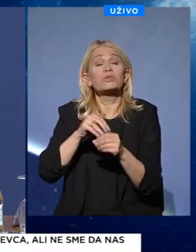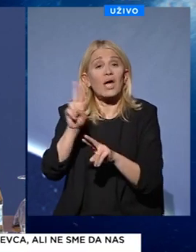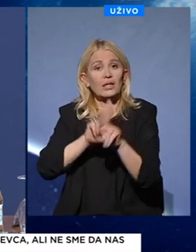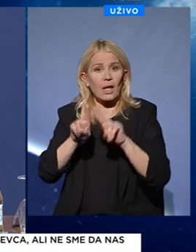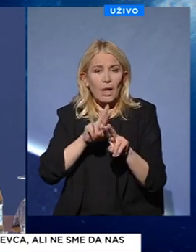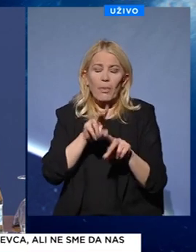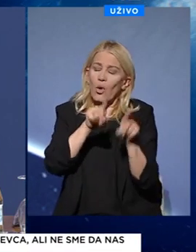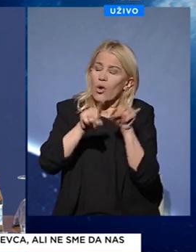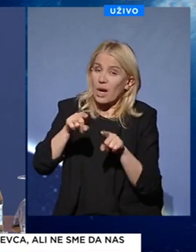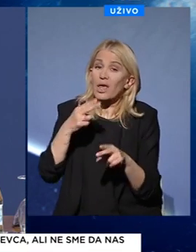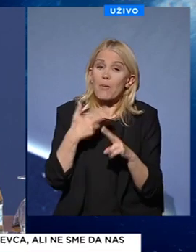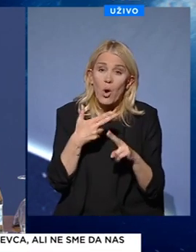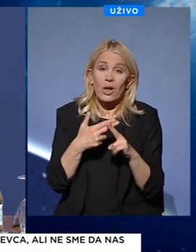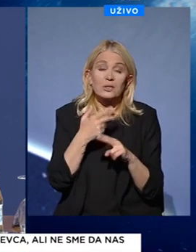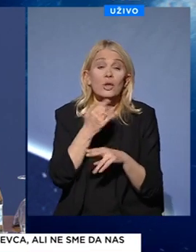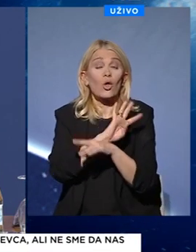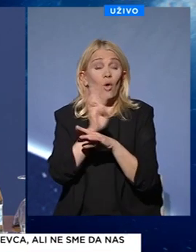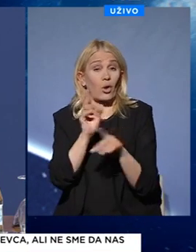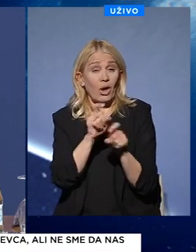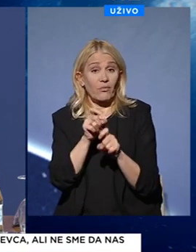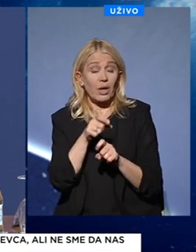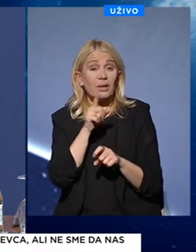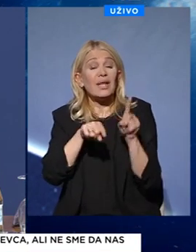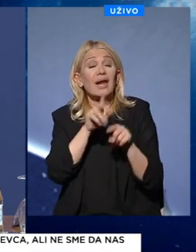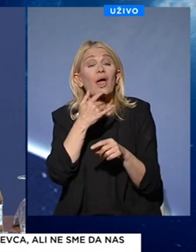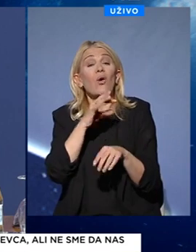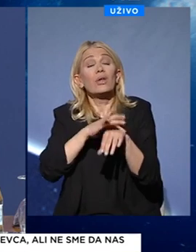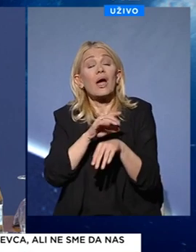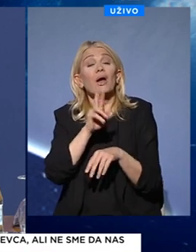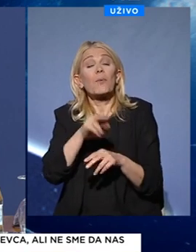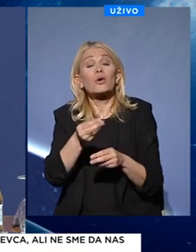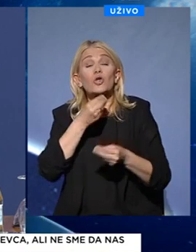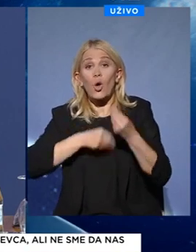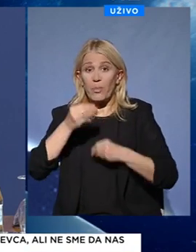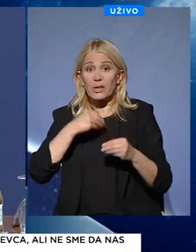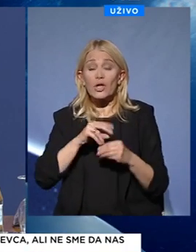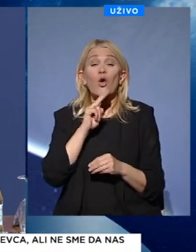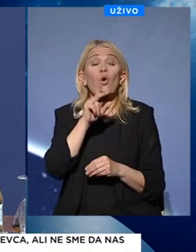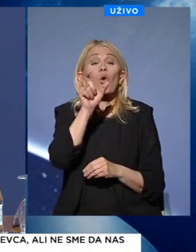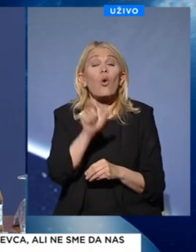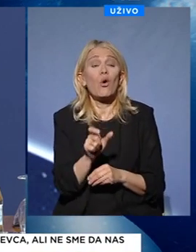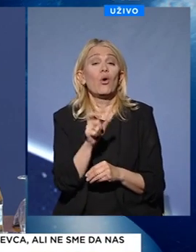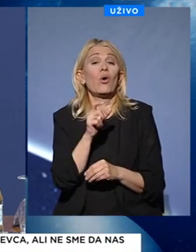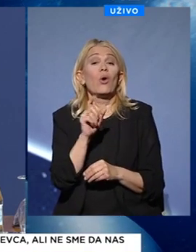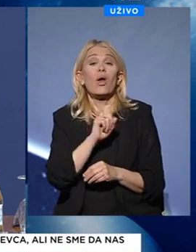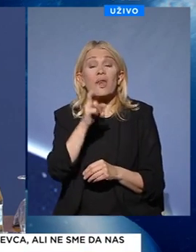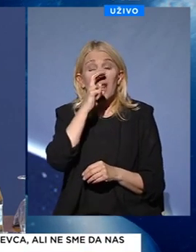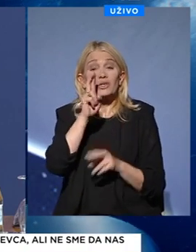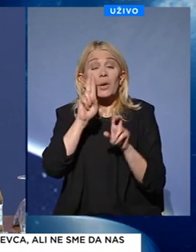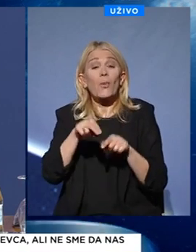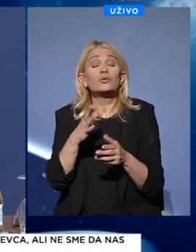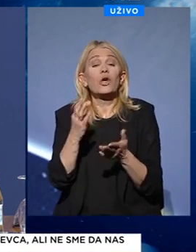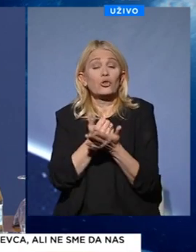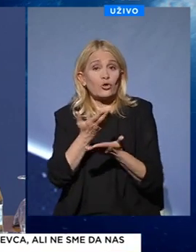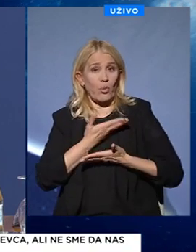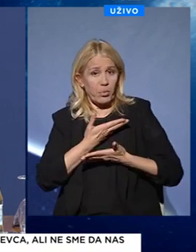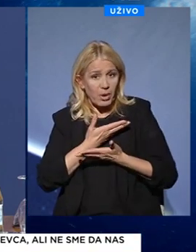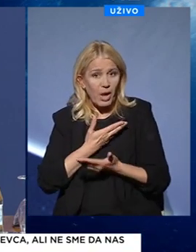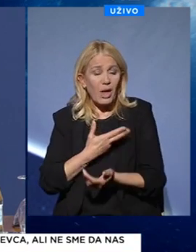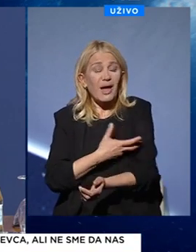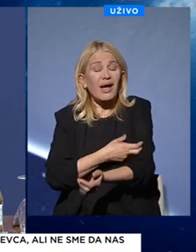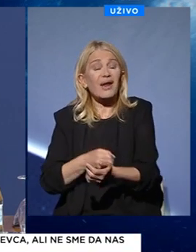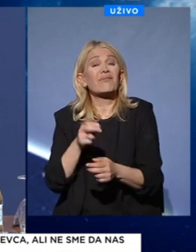određenih pacijenata. Da li bi neko od lekara mogao da nam objasni ko su pacijenti koji neće moći da prime terapiju krvnom